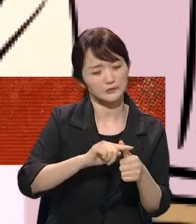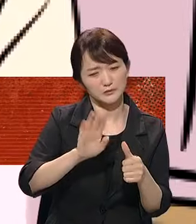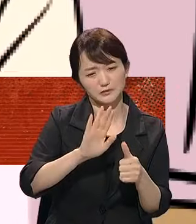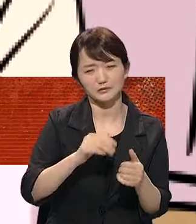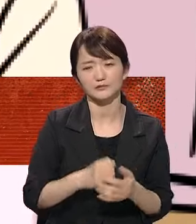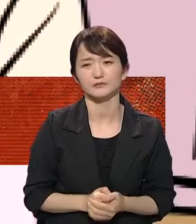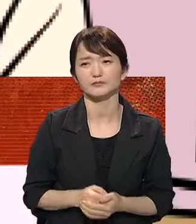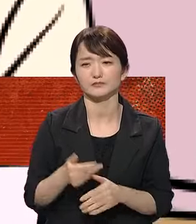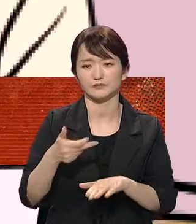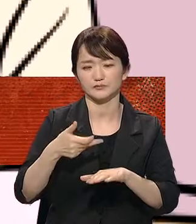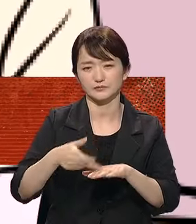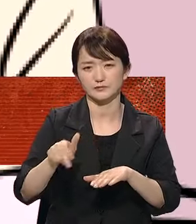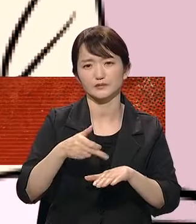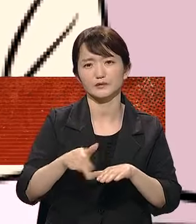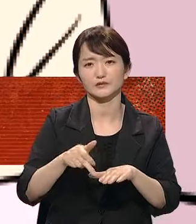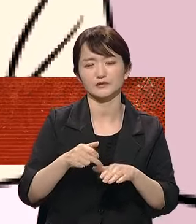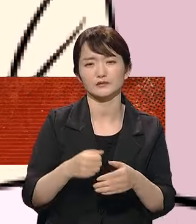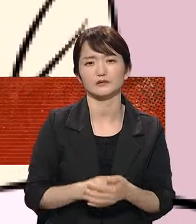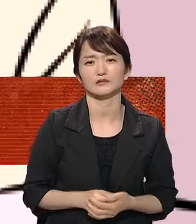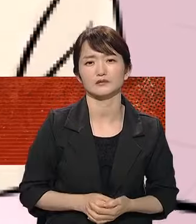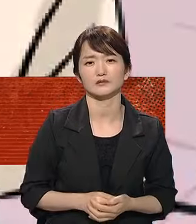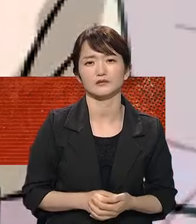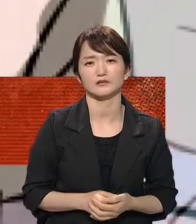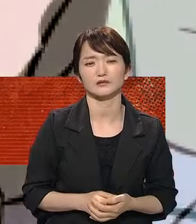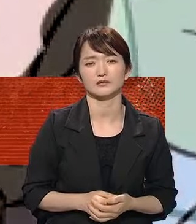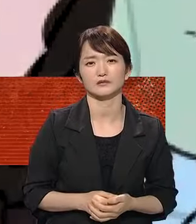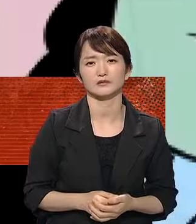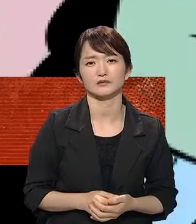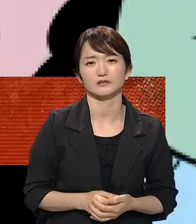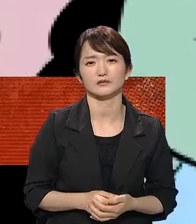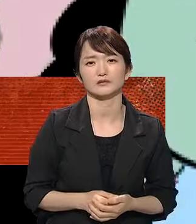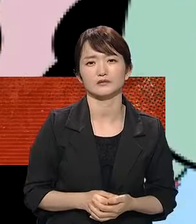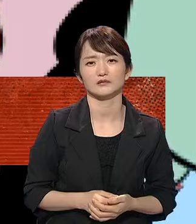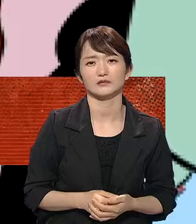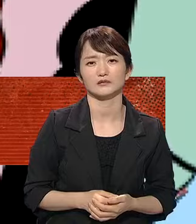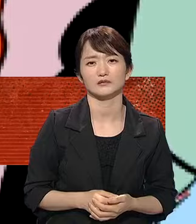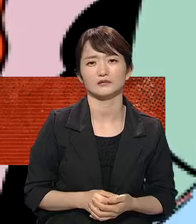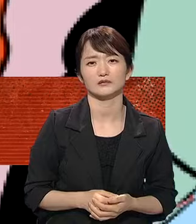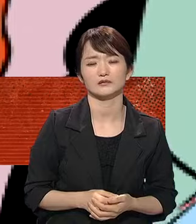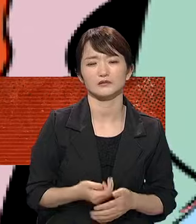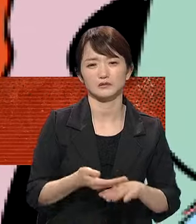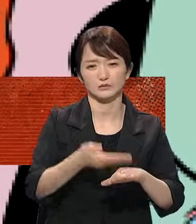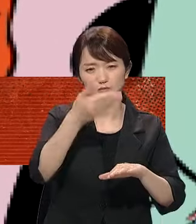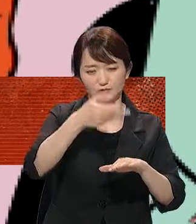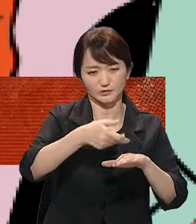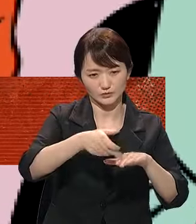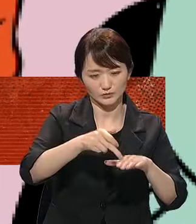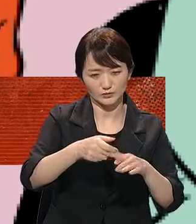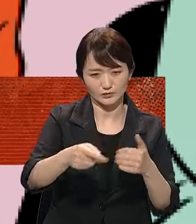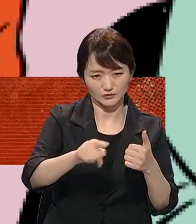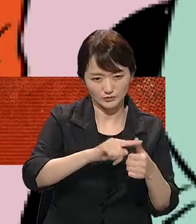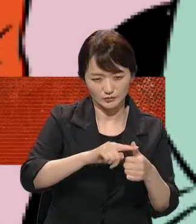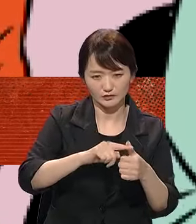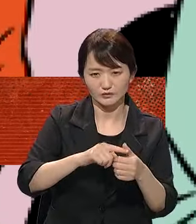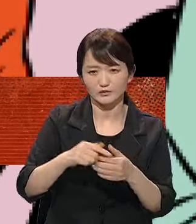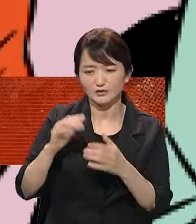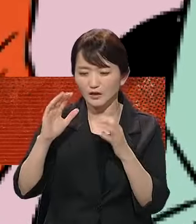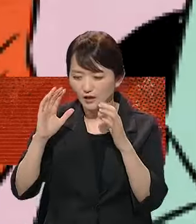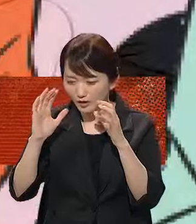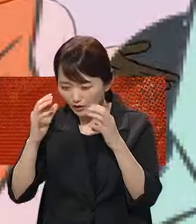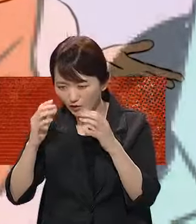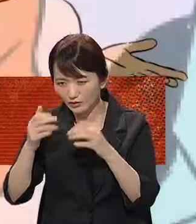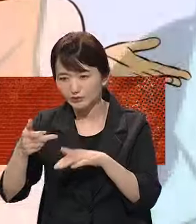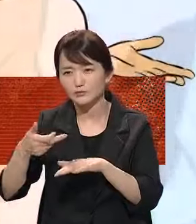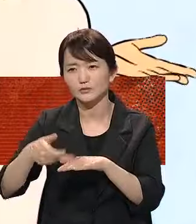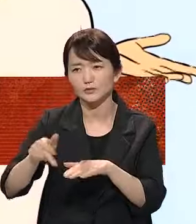예를 들어서 조카들도 있는데 좋아서 큰 조화는 들어올 수도 있고 너무 어린 조화는 빼야 될 수도 있고 이게 그러다 보면 가족끼리 괜히 별일 아닌 일이 실제로